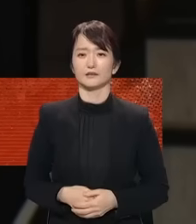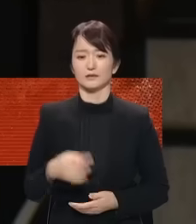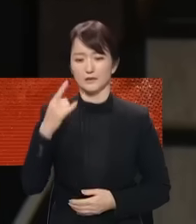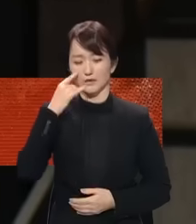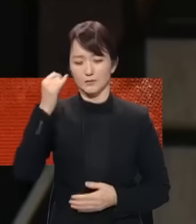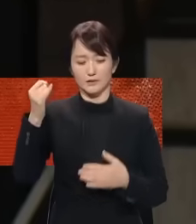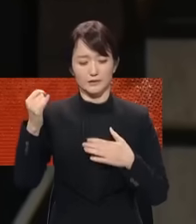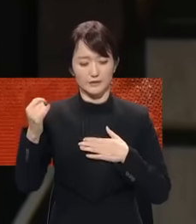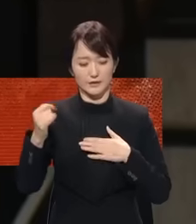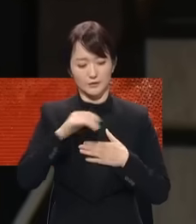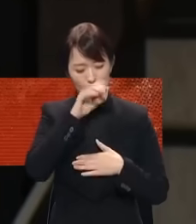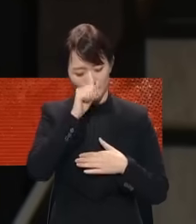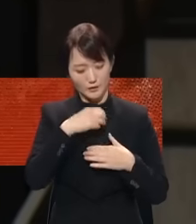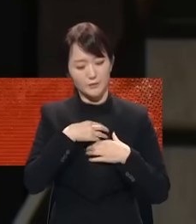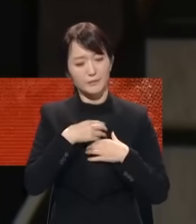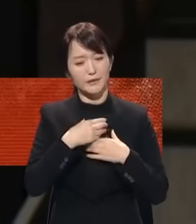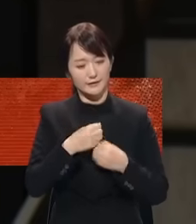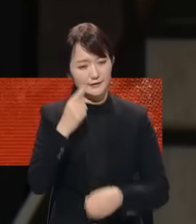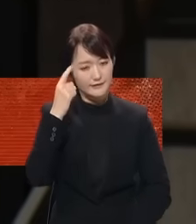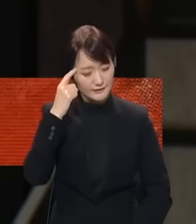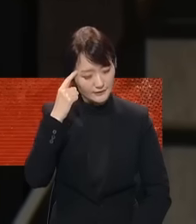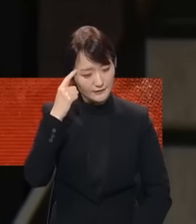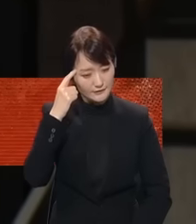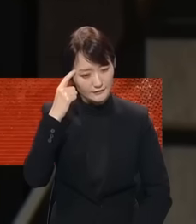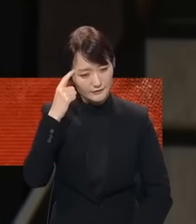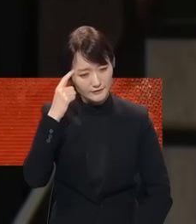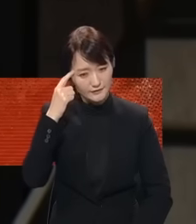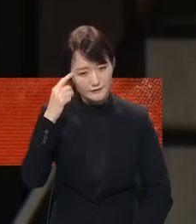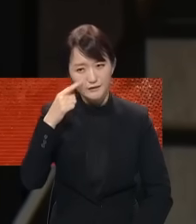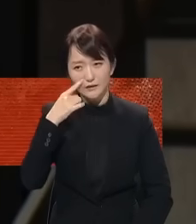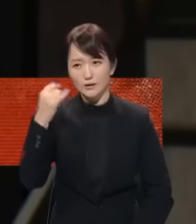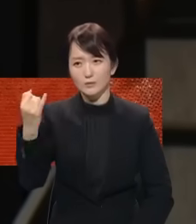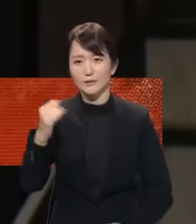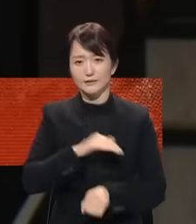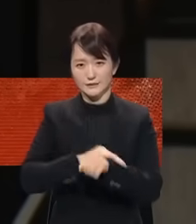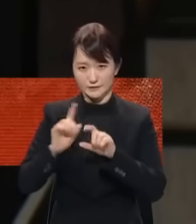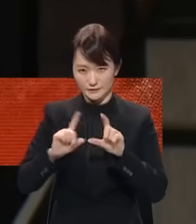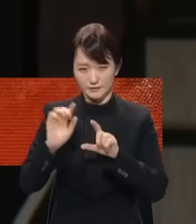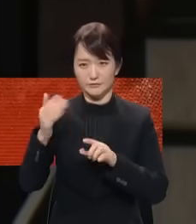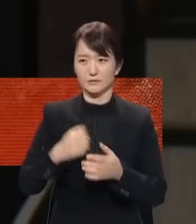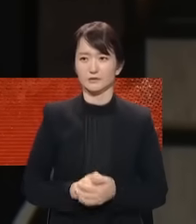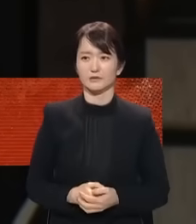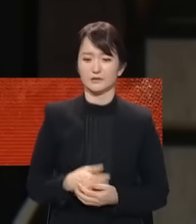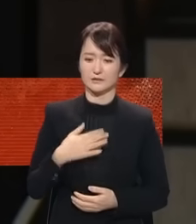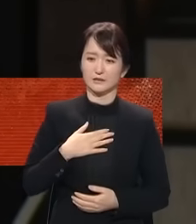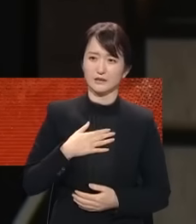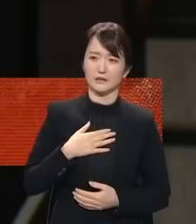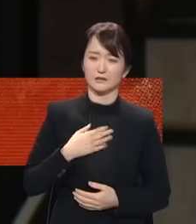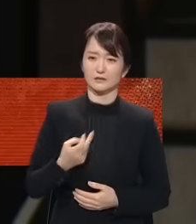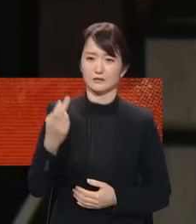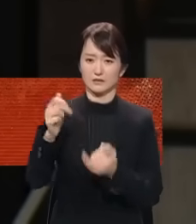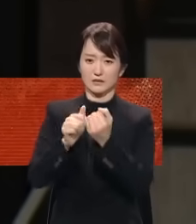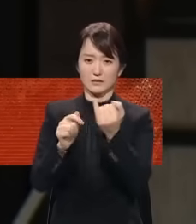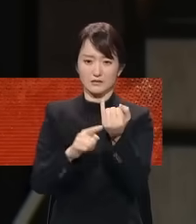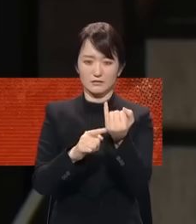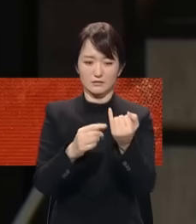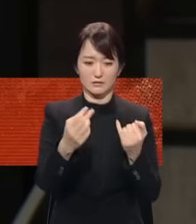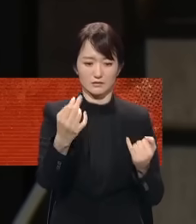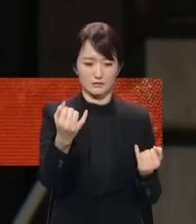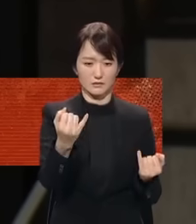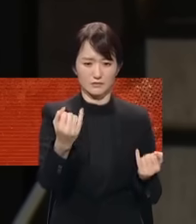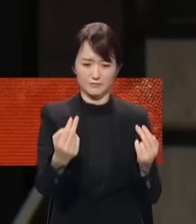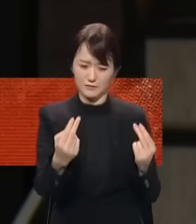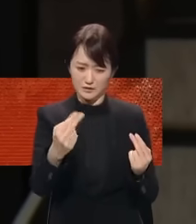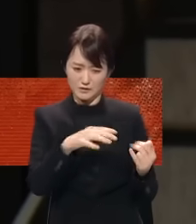편하게 생각한다라는 마음이 녹아드시면 어머니와 같이 잘 지내시면 되고 아 이건 난 정말 비교당하고 이용당하는 거다라는 마음이